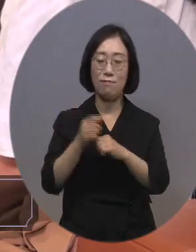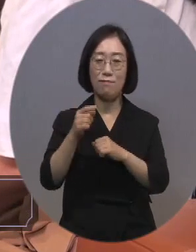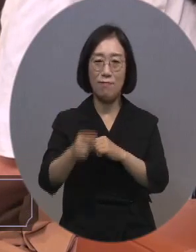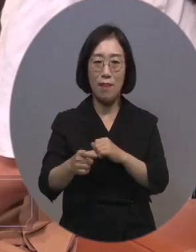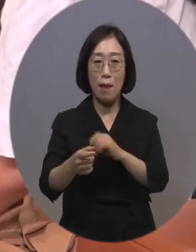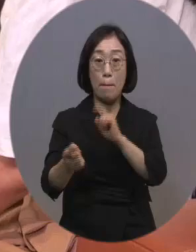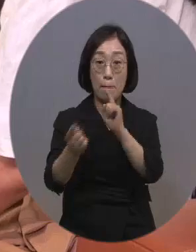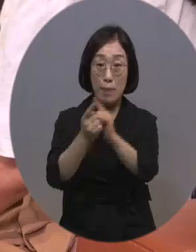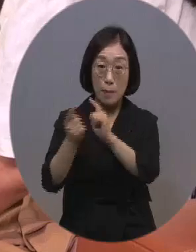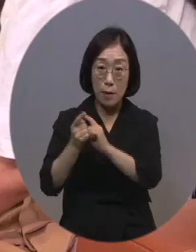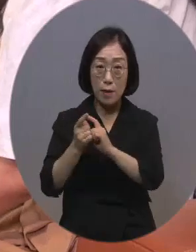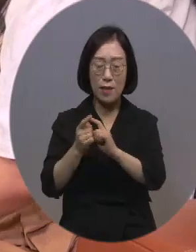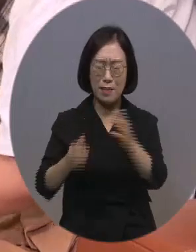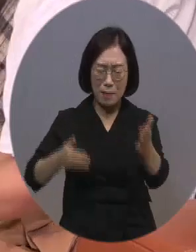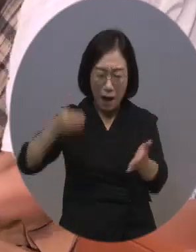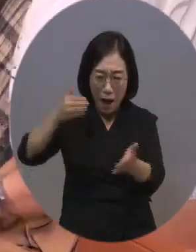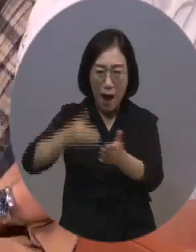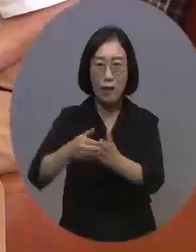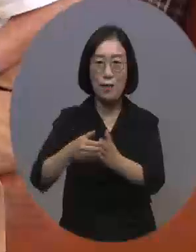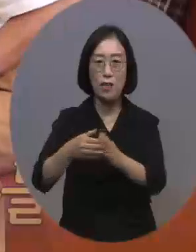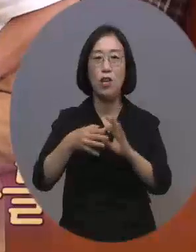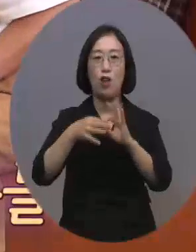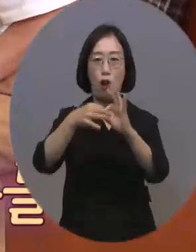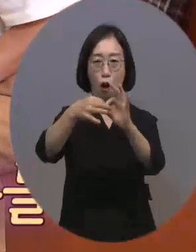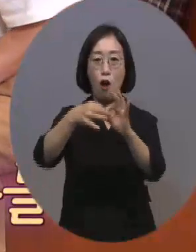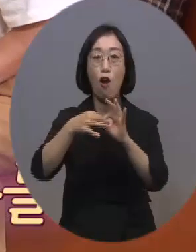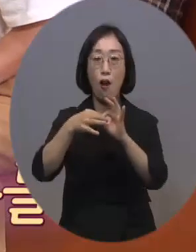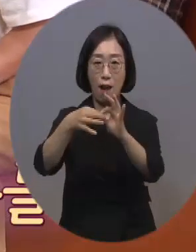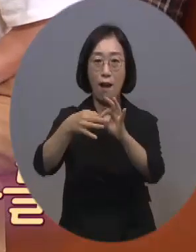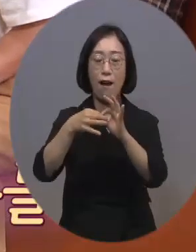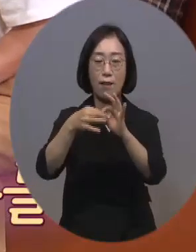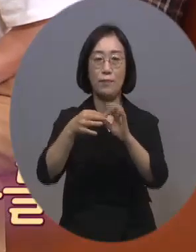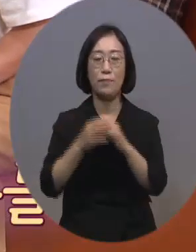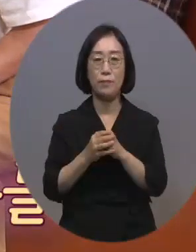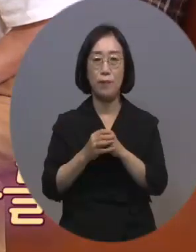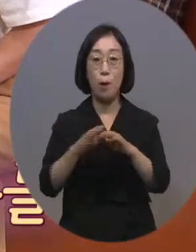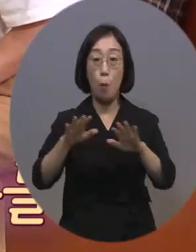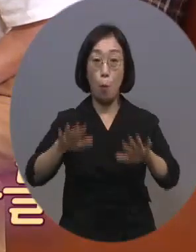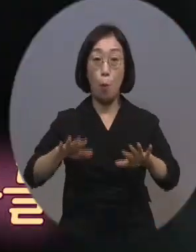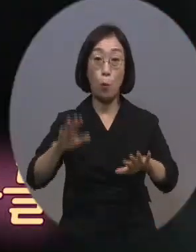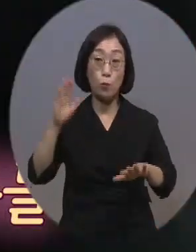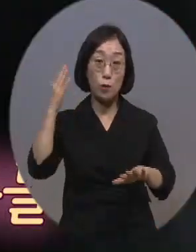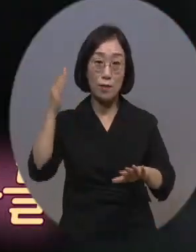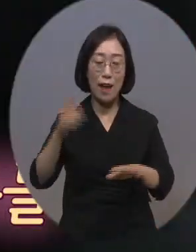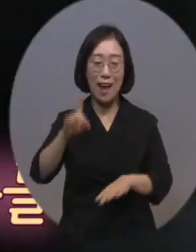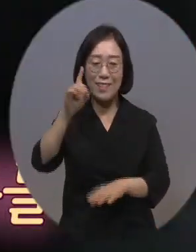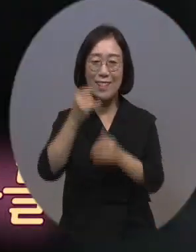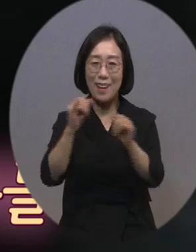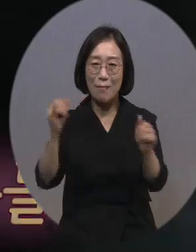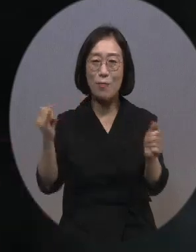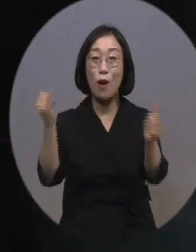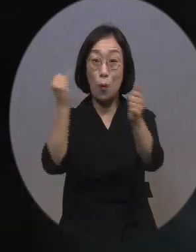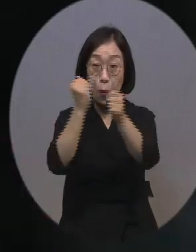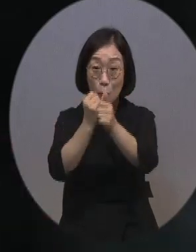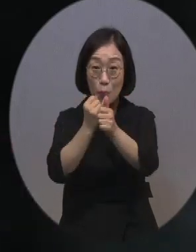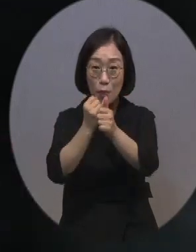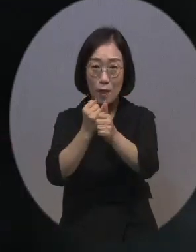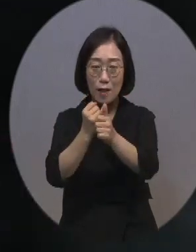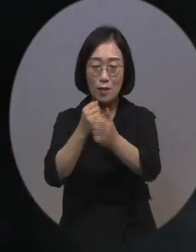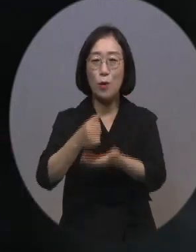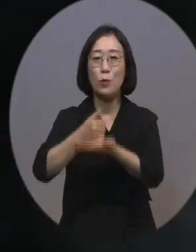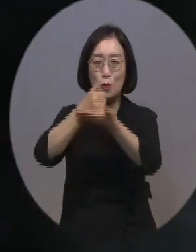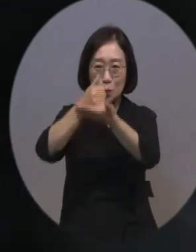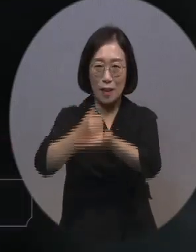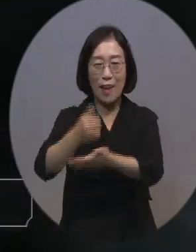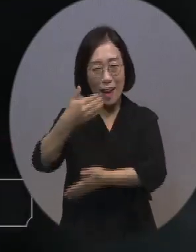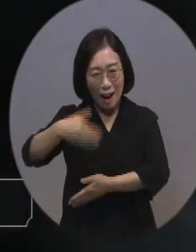지금까지도 이런저런 얘기를 하고 끈끈하겠네요. 이번 주에도 한 분이 결혼한다고 해서 또 결혼식 가게